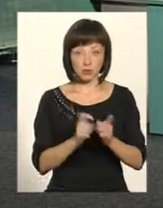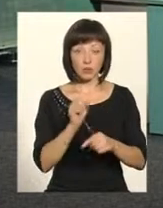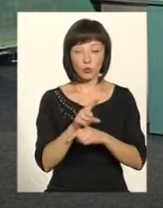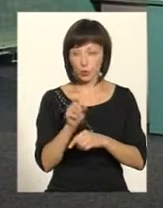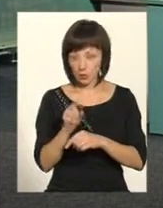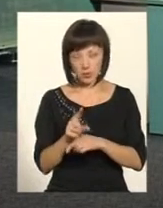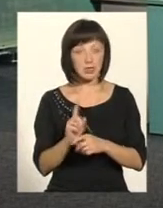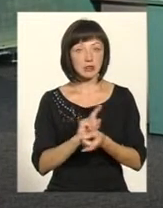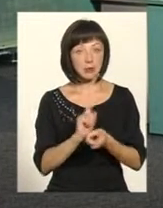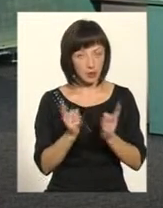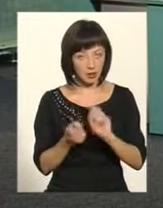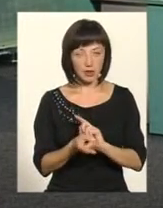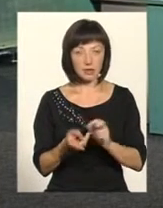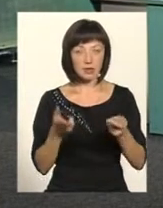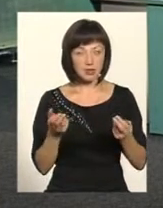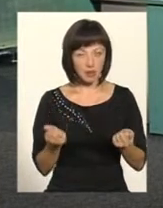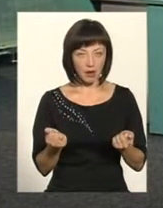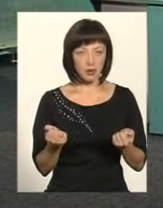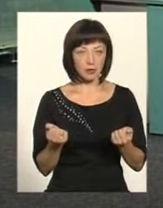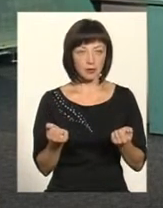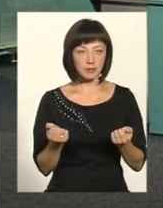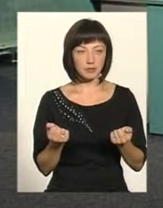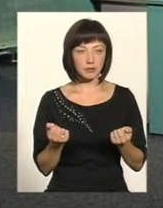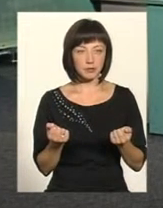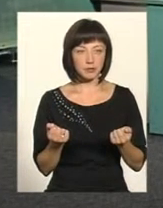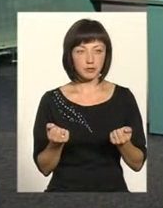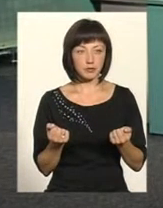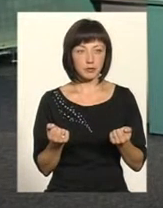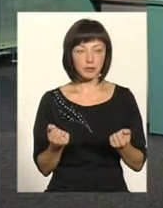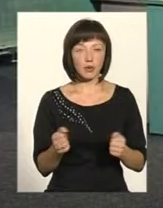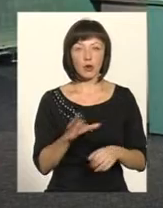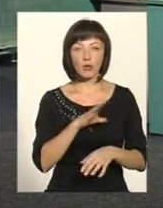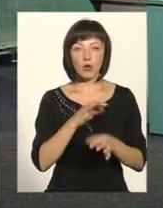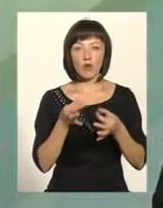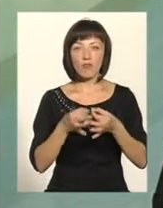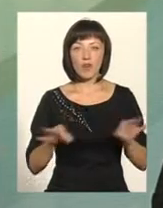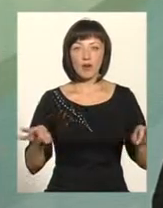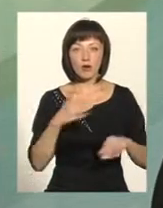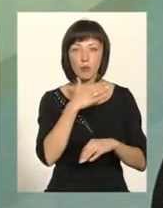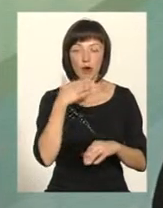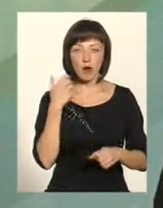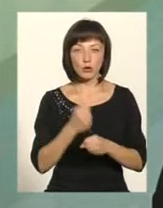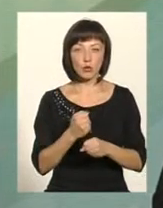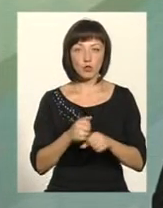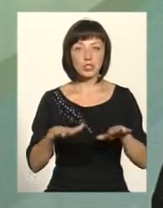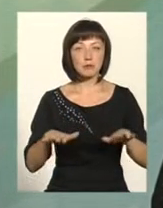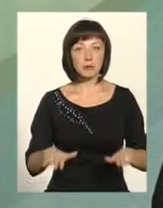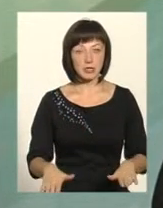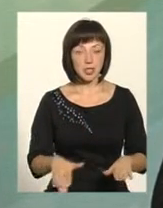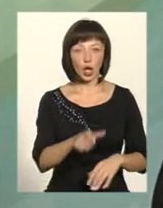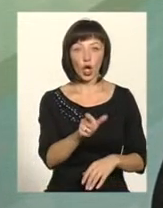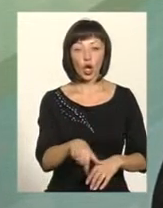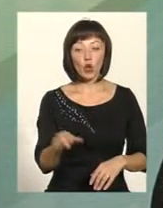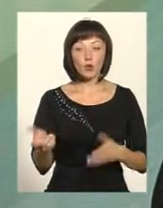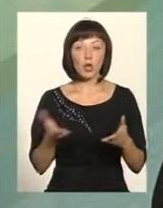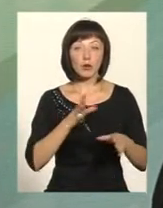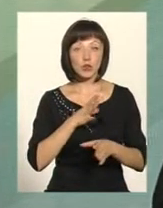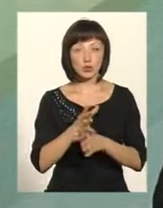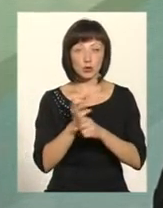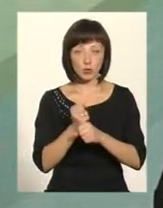їхні функції змінилися, так. А було вивільнено багато посад. Дійсно, ці люди, які були скорочені, вони